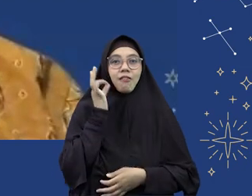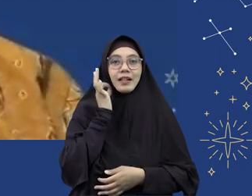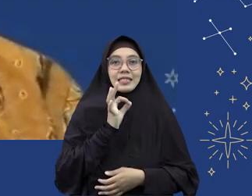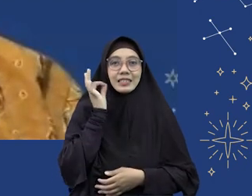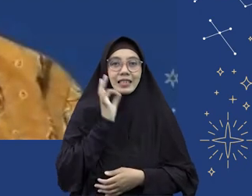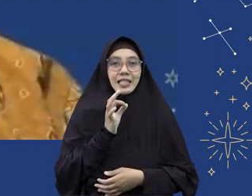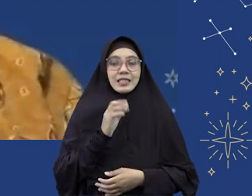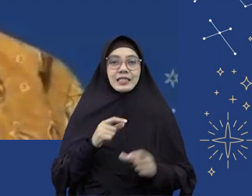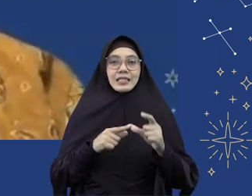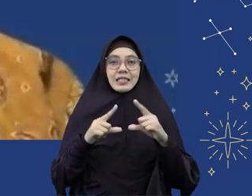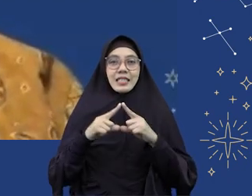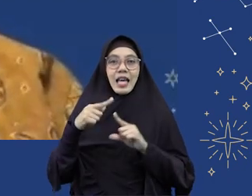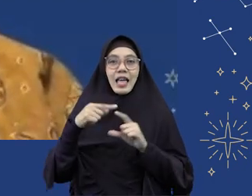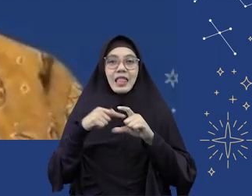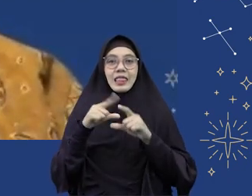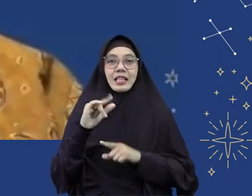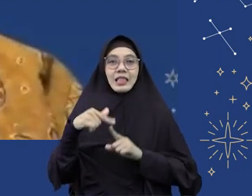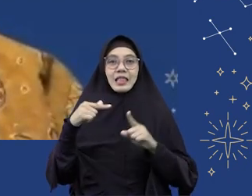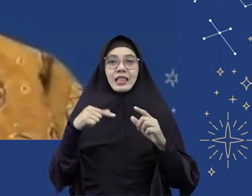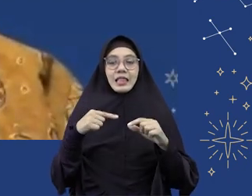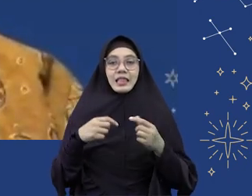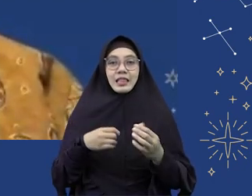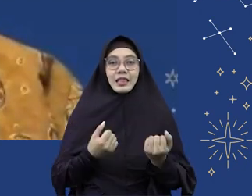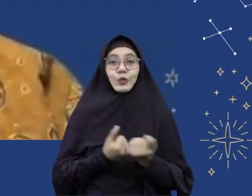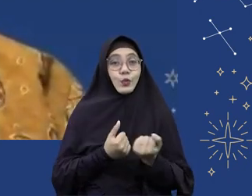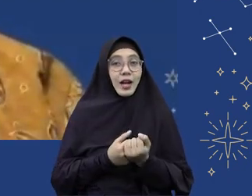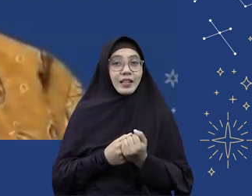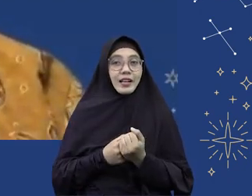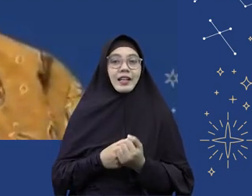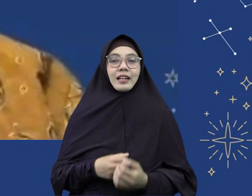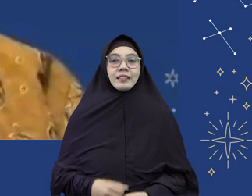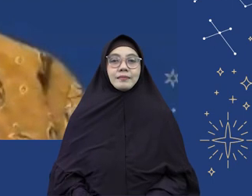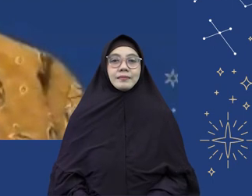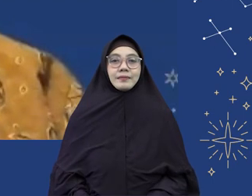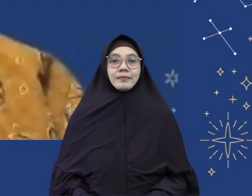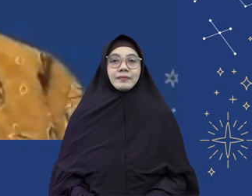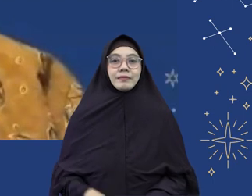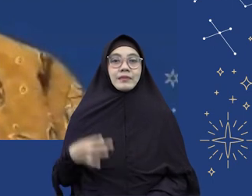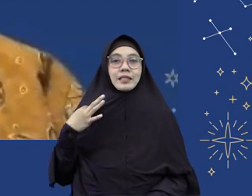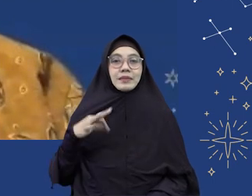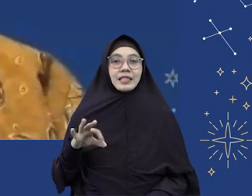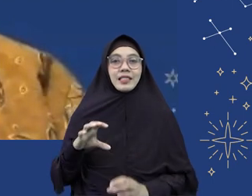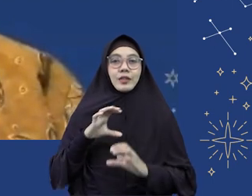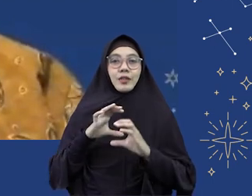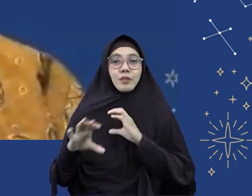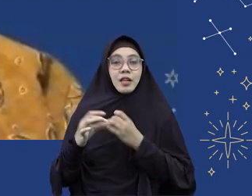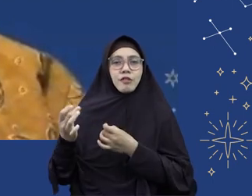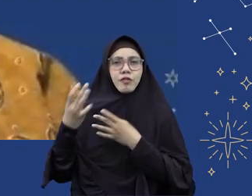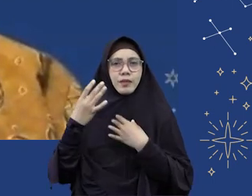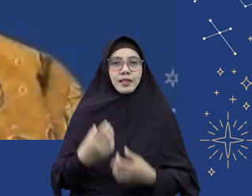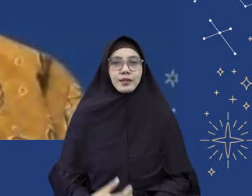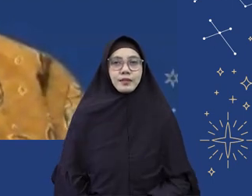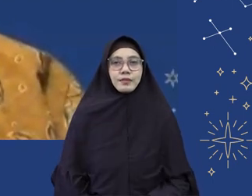khususnya persabilitas Salah satu bentuk dukungan kominfo juga dalam rangka berkolaborasi dengan